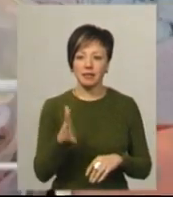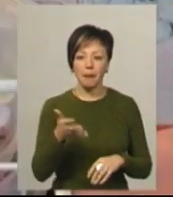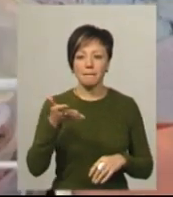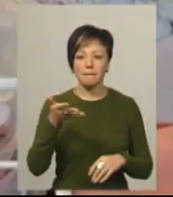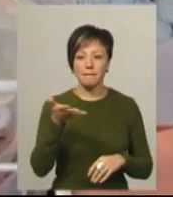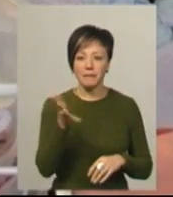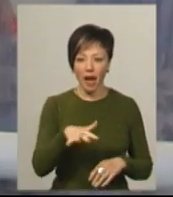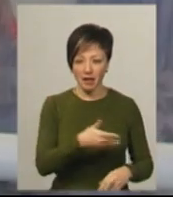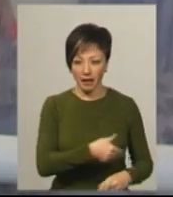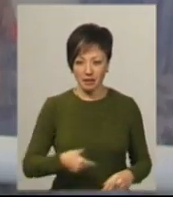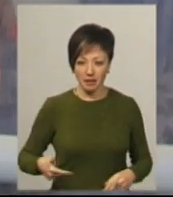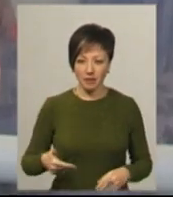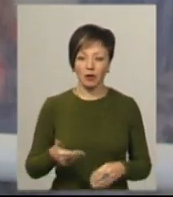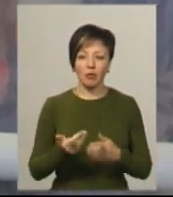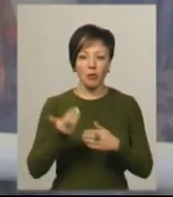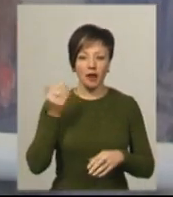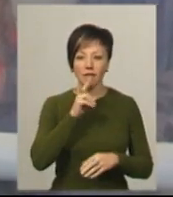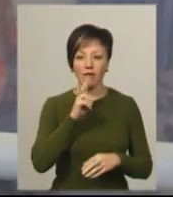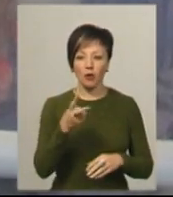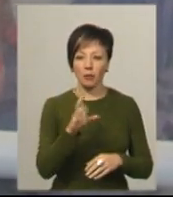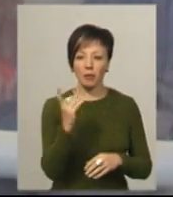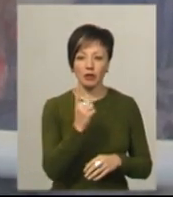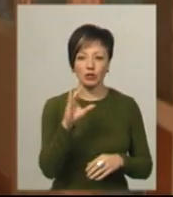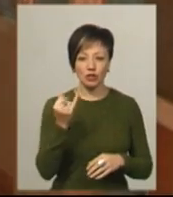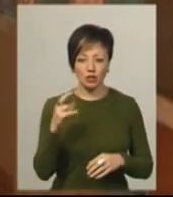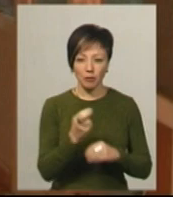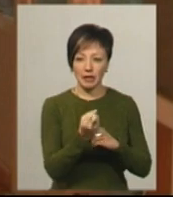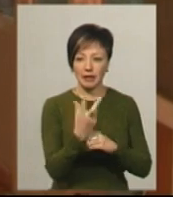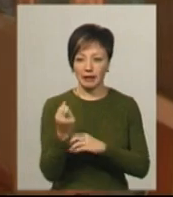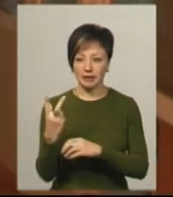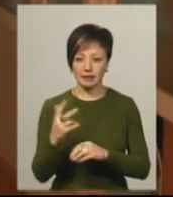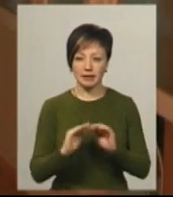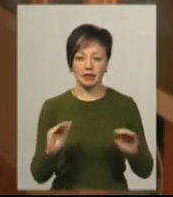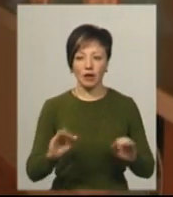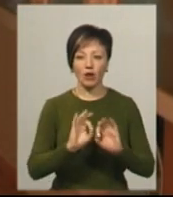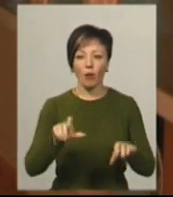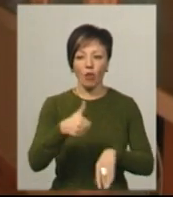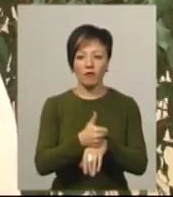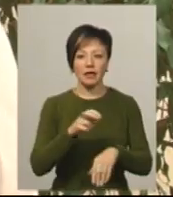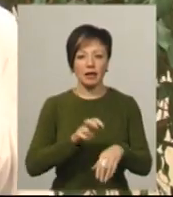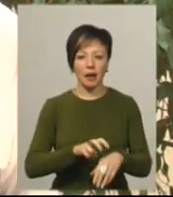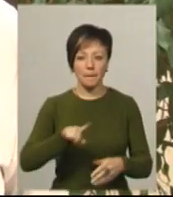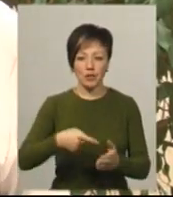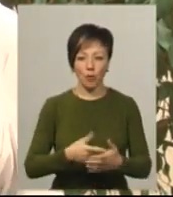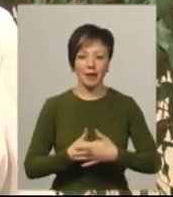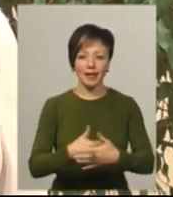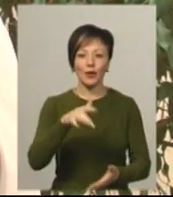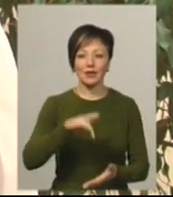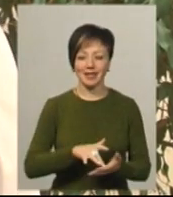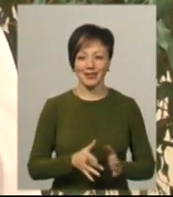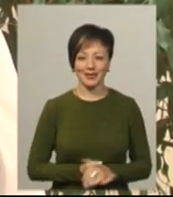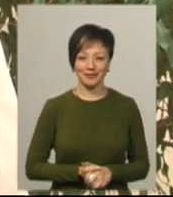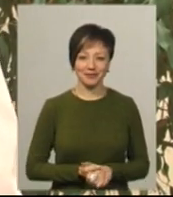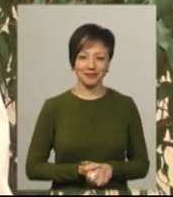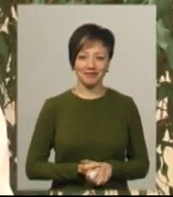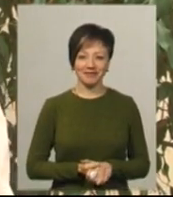операцій кесарево розтину. У попередні 2 роки 1 січня народилося по 13 дітей. Про це каже головний лікар Хмельницького міського перинатального центру Андрій